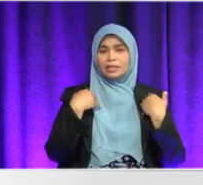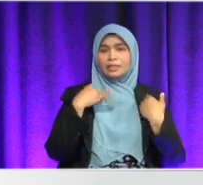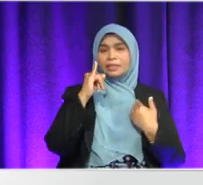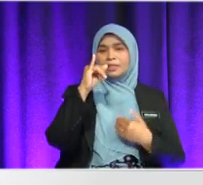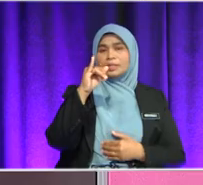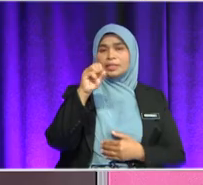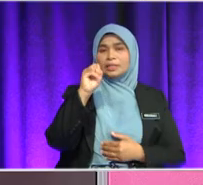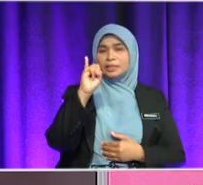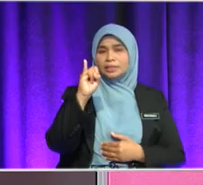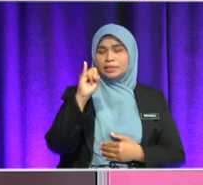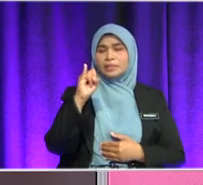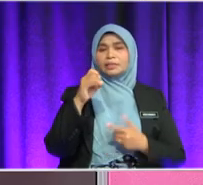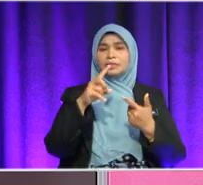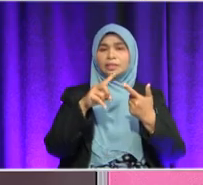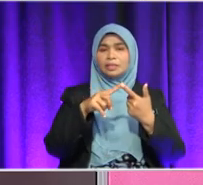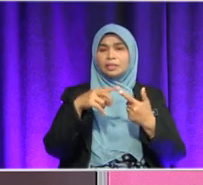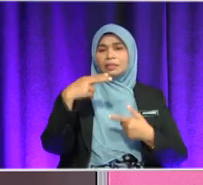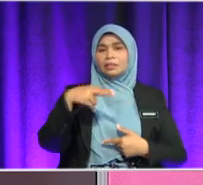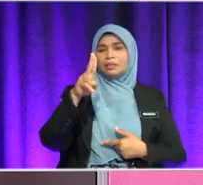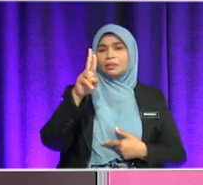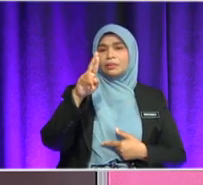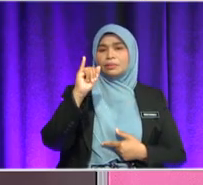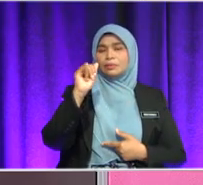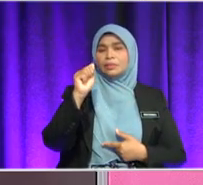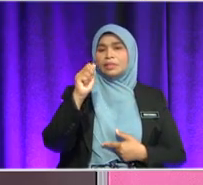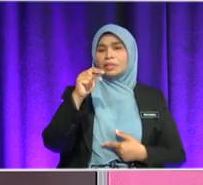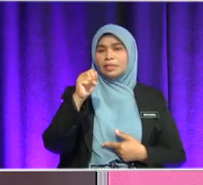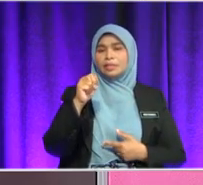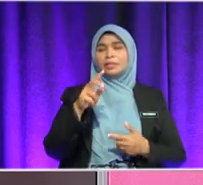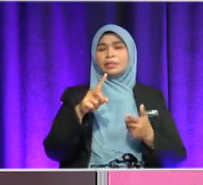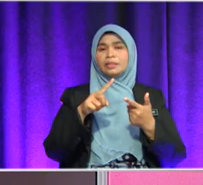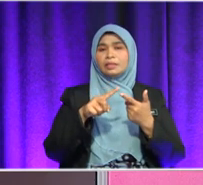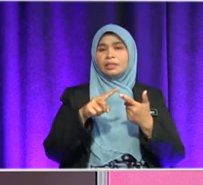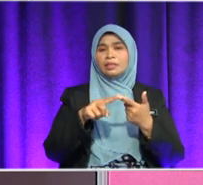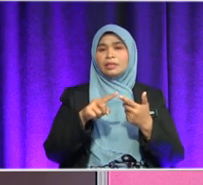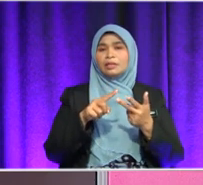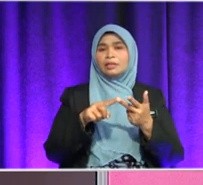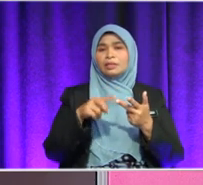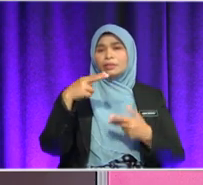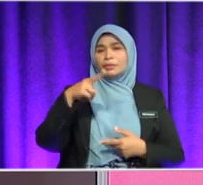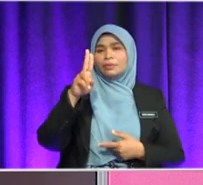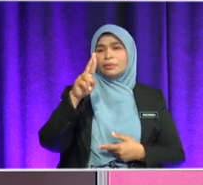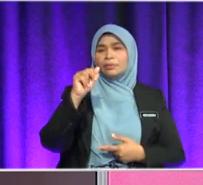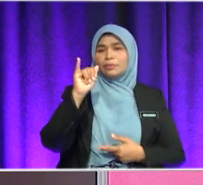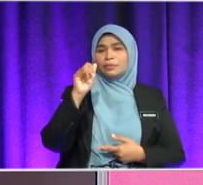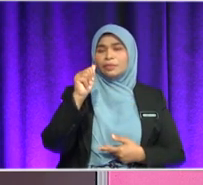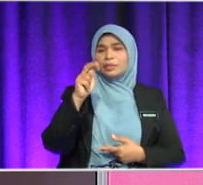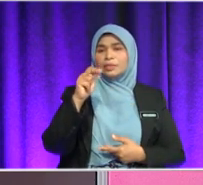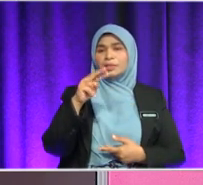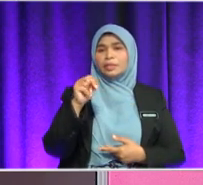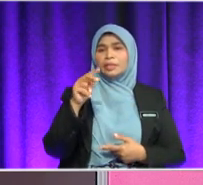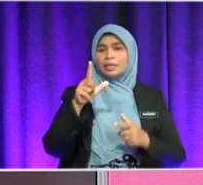untuk menjawab soal yang hebat supaya dapat merekah penuh ingat empat kali itu ada isi